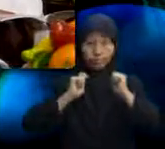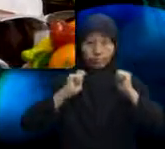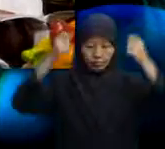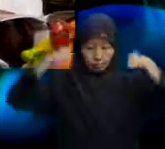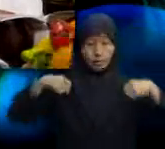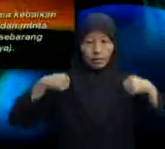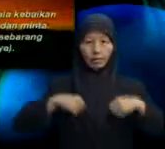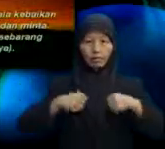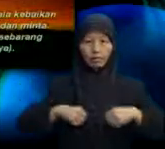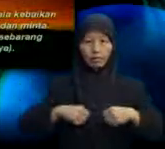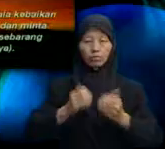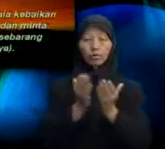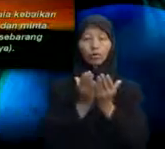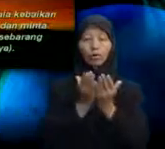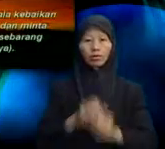seperti ini.